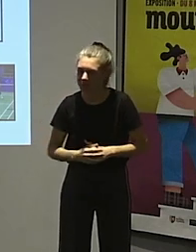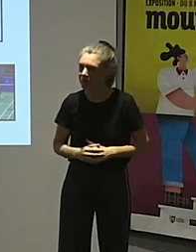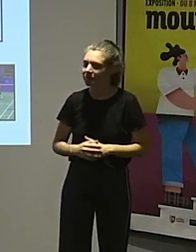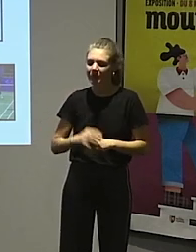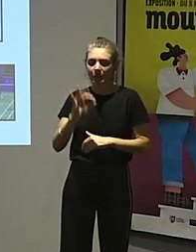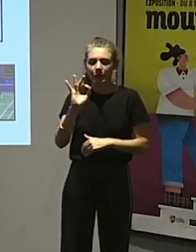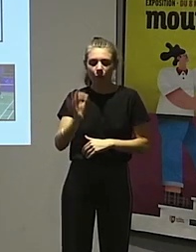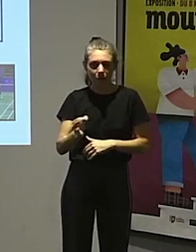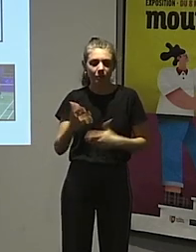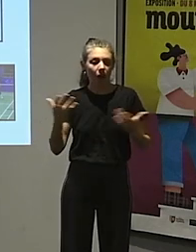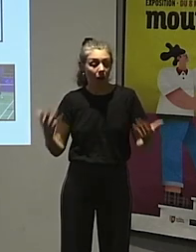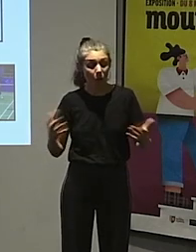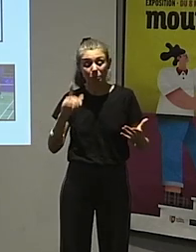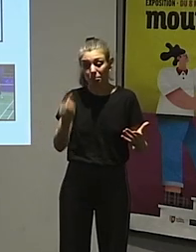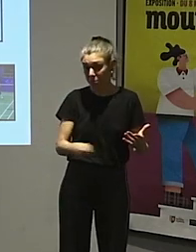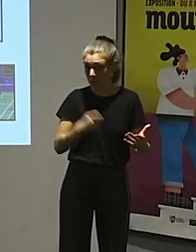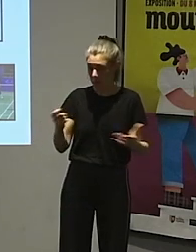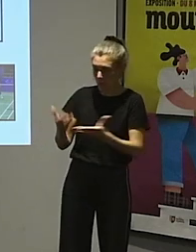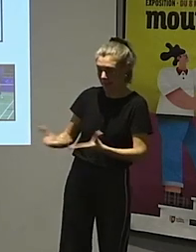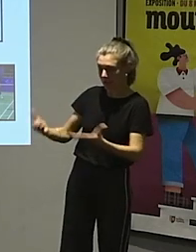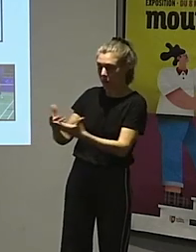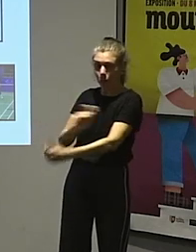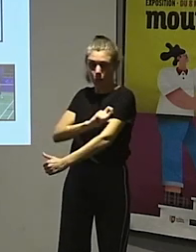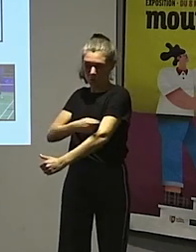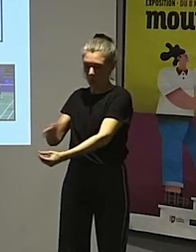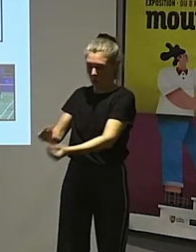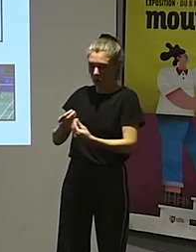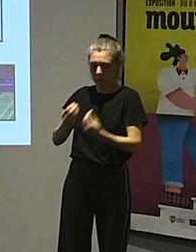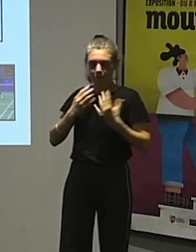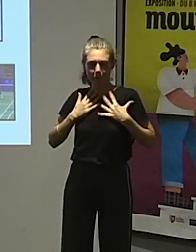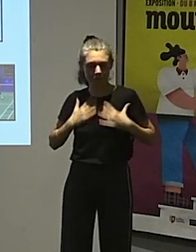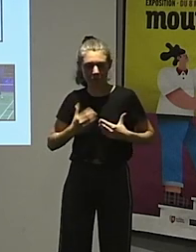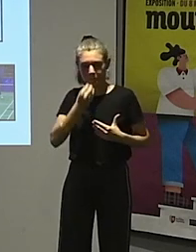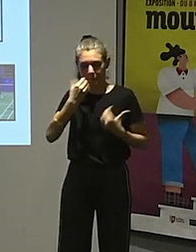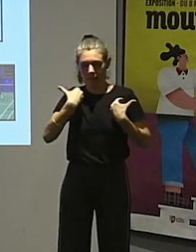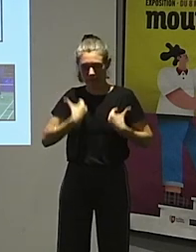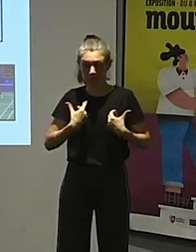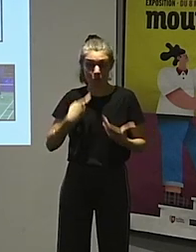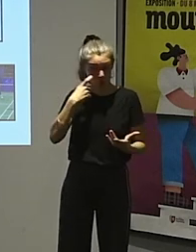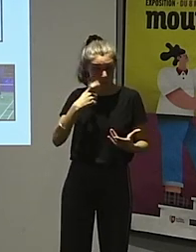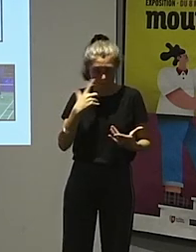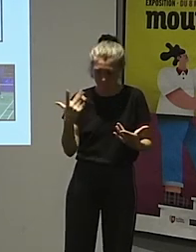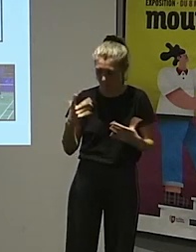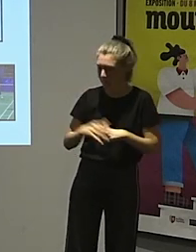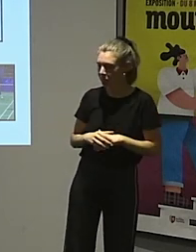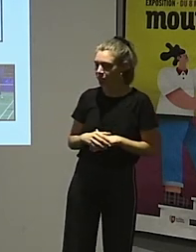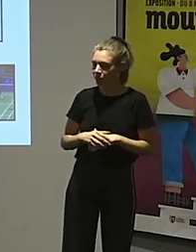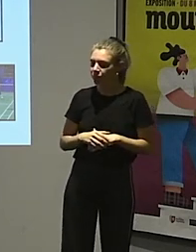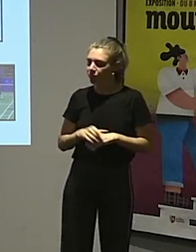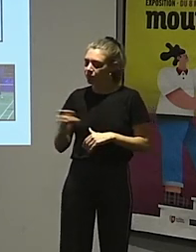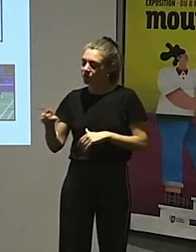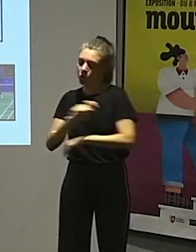Je vais revenir sur les bienfaits des activités physiques. Un champ que j'étudie beaucoup avec certains de mes collègues, c'est l'effet de l'activité physique sur la santé